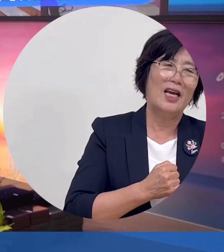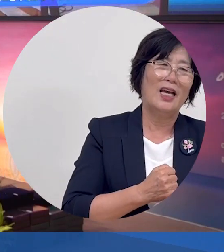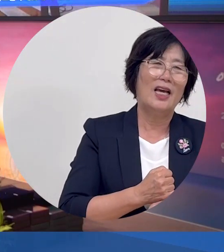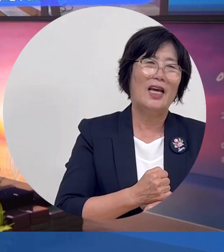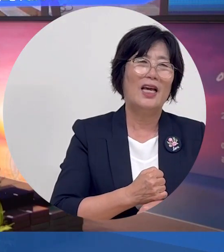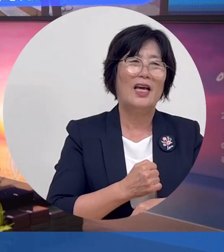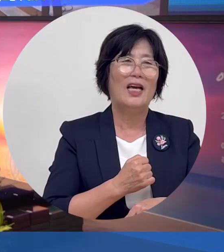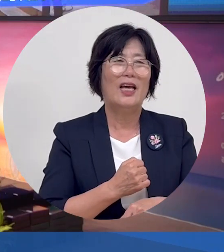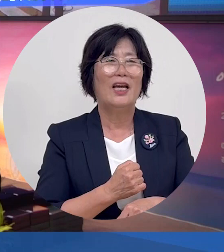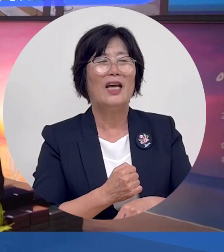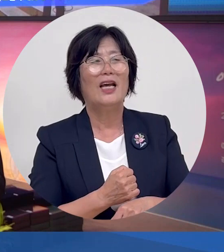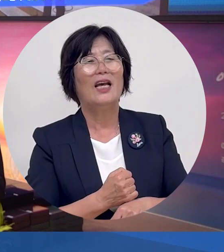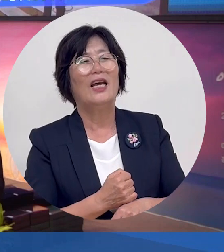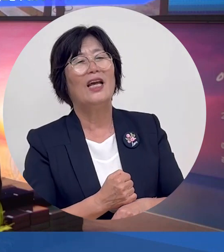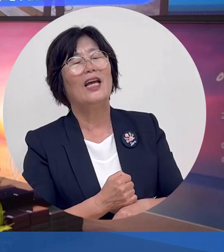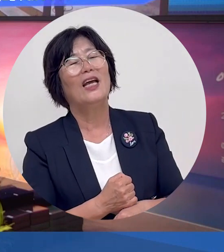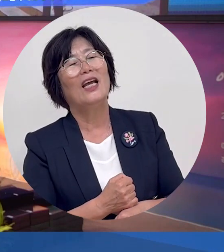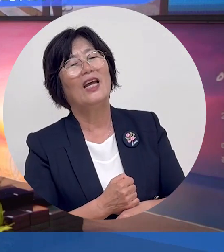하시네.